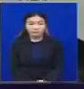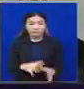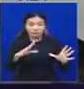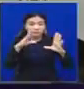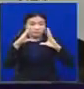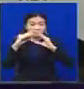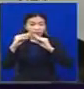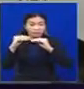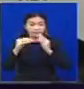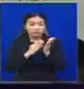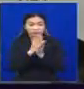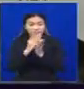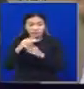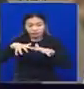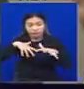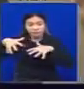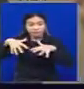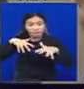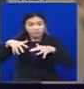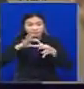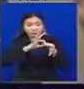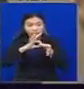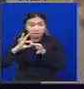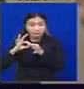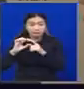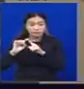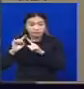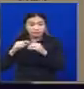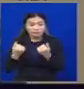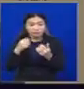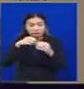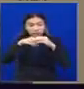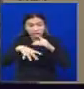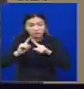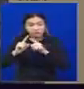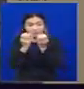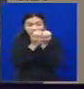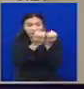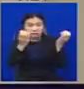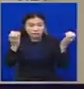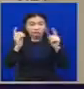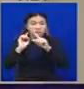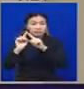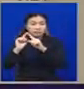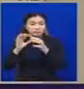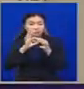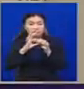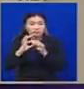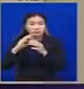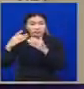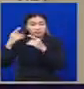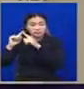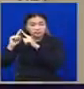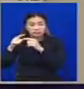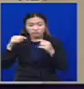การประชุมถกแถลงสาธารณะเพื่อนำเสนอผลการจัดเวทีถกแถลงร่างรัฐธรรมนูญจาก5พื้นที่เกี่ยวกับประเด็นสำคั